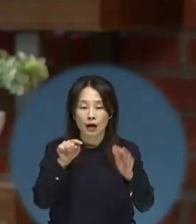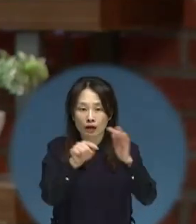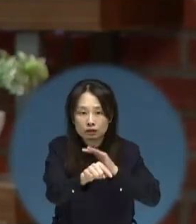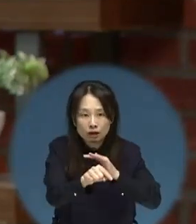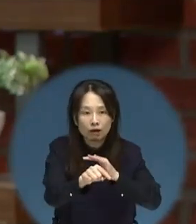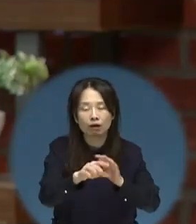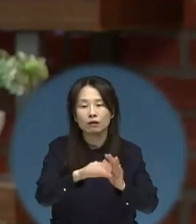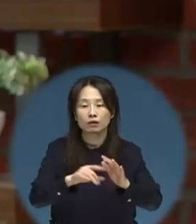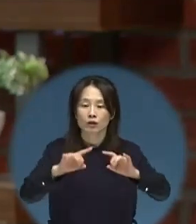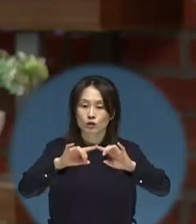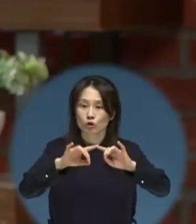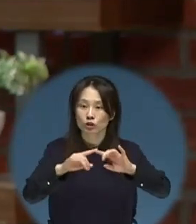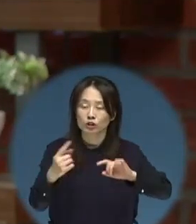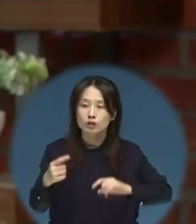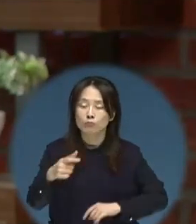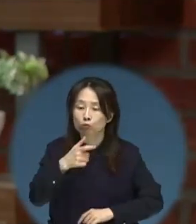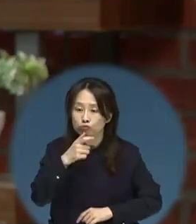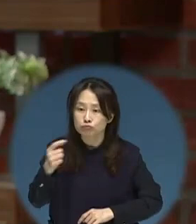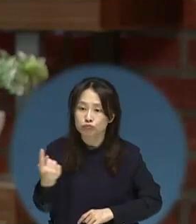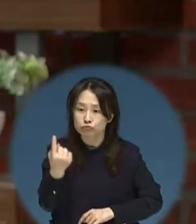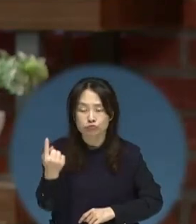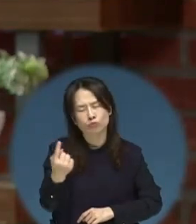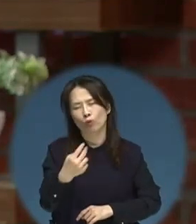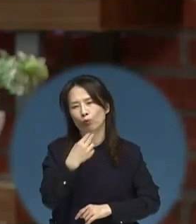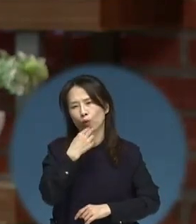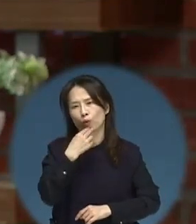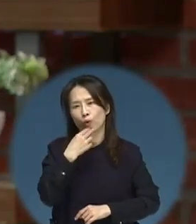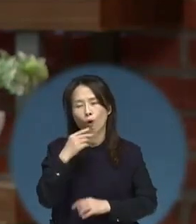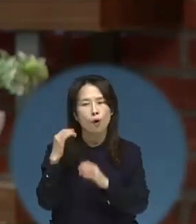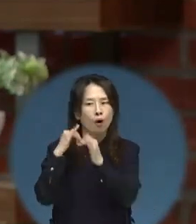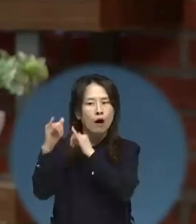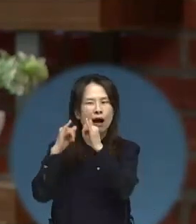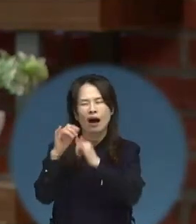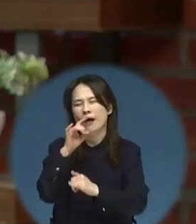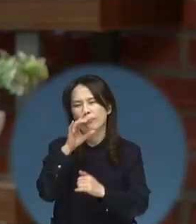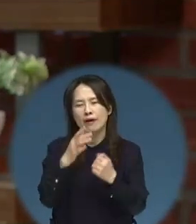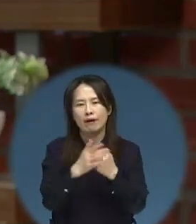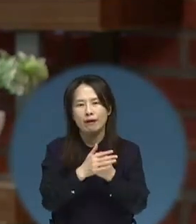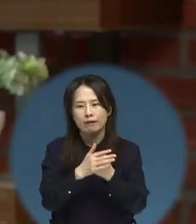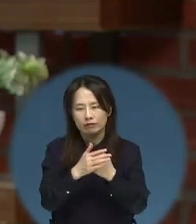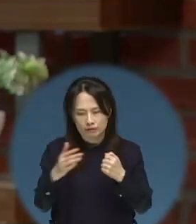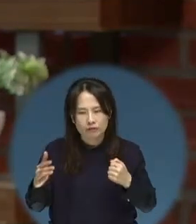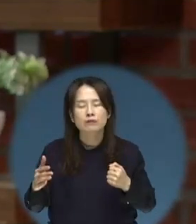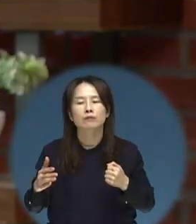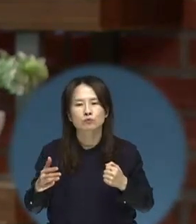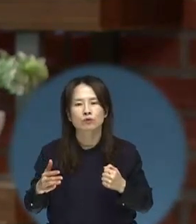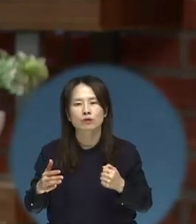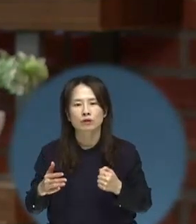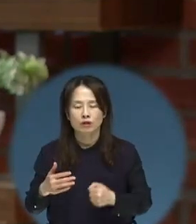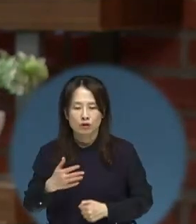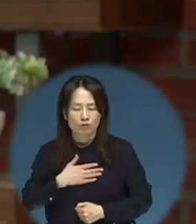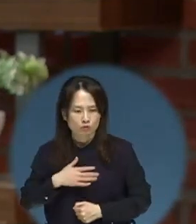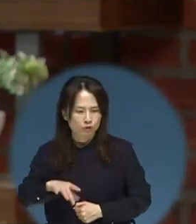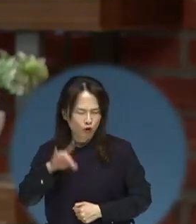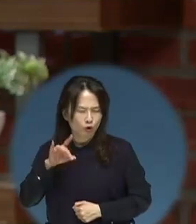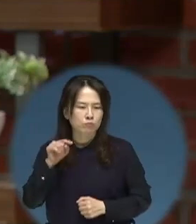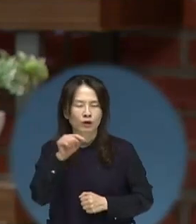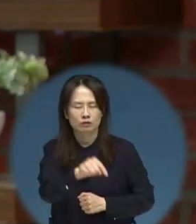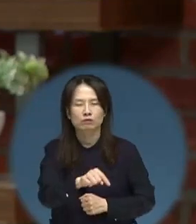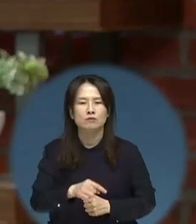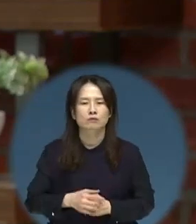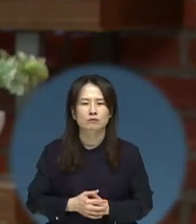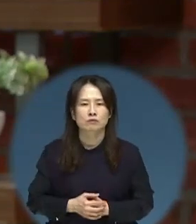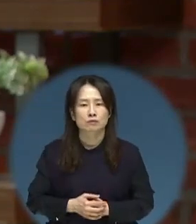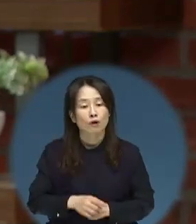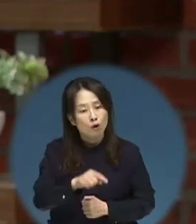잘 일정치 않고 통신도 안 되고 그렇기 때문에 다른 비영리들이 오기는 쉽지 않았어요. 예, 예. 그럴 때 아,